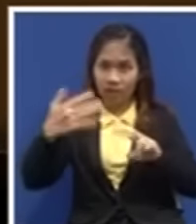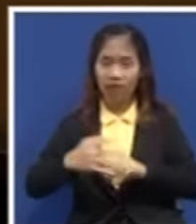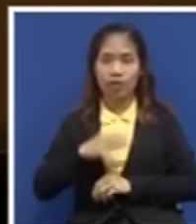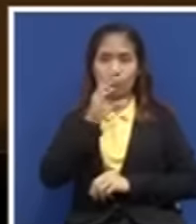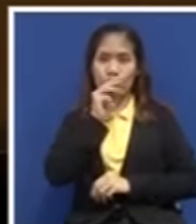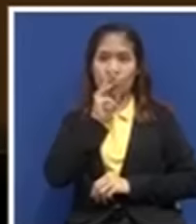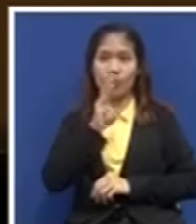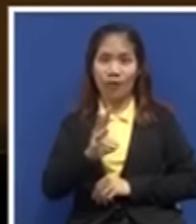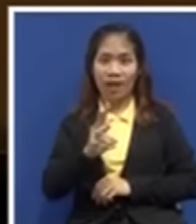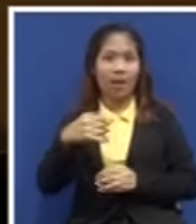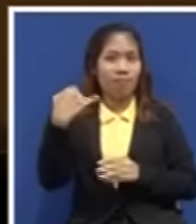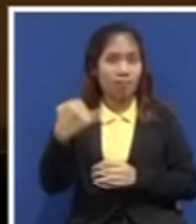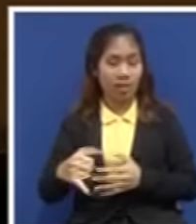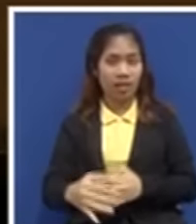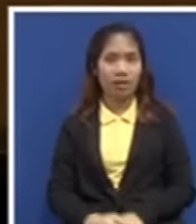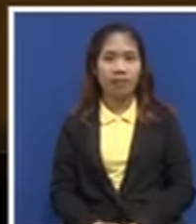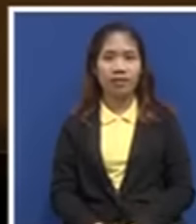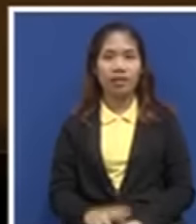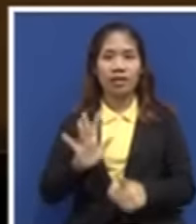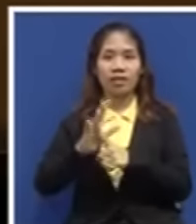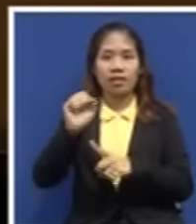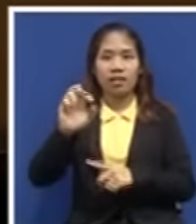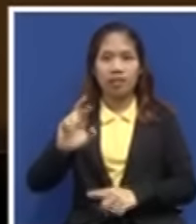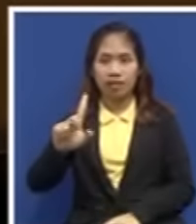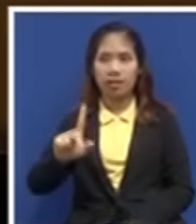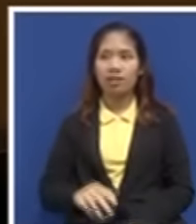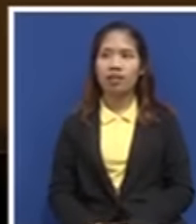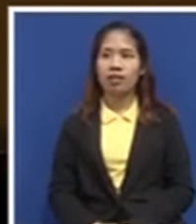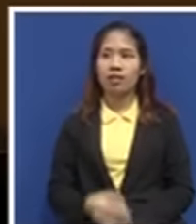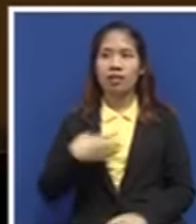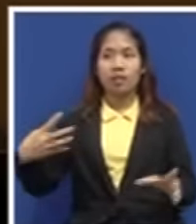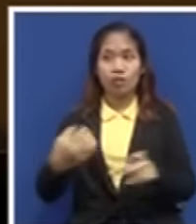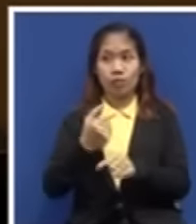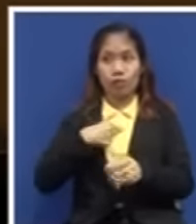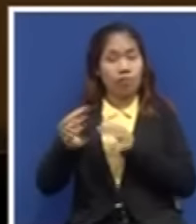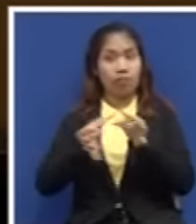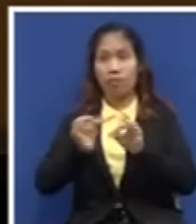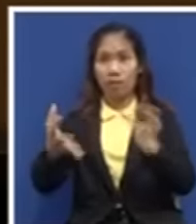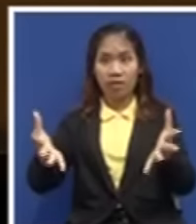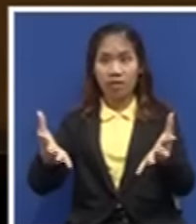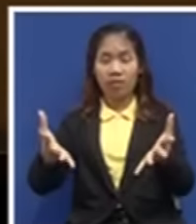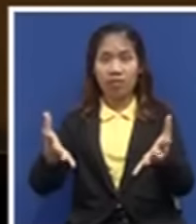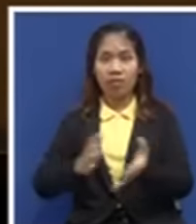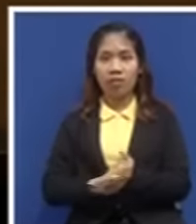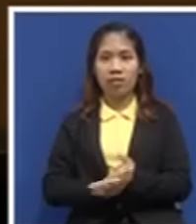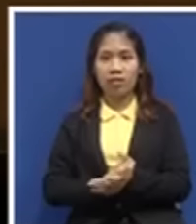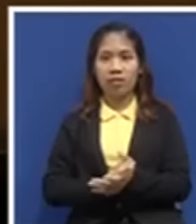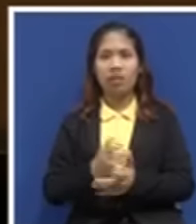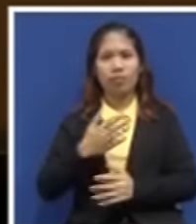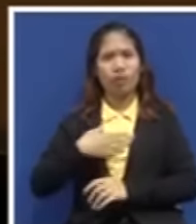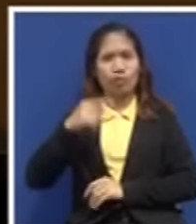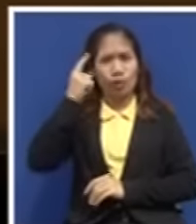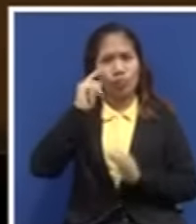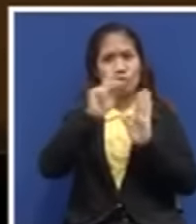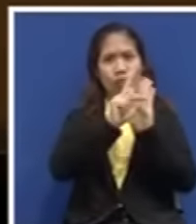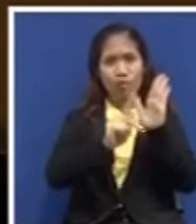กต้องนะครับเชิญ ท่านจะกล่าวหาผมนี้ได้ไง ตกลงผมไม่ได้อภิปรายใช่ไหมครับ ท่านรู้กฎหมายผมก็รู้กฎหมายนะครับท่านประธ